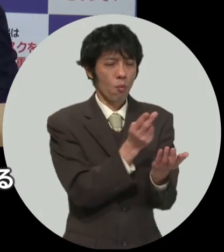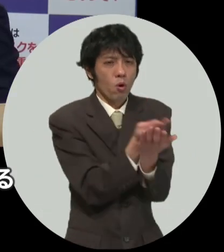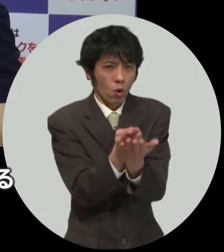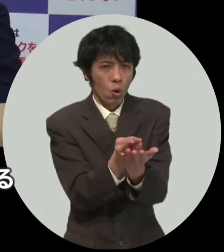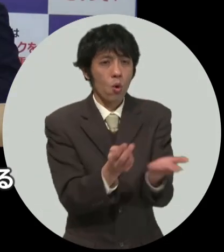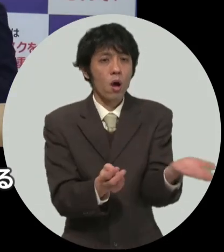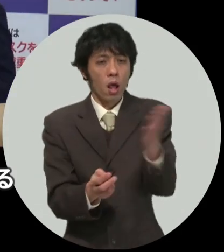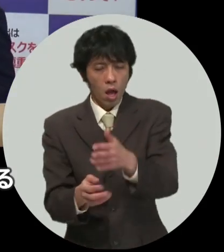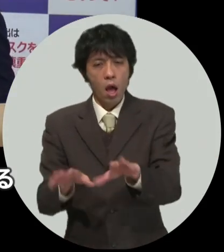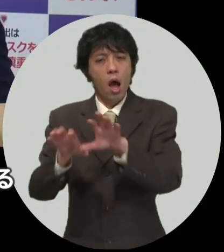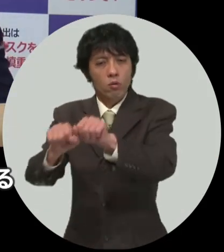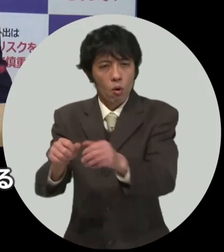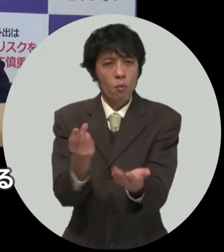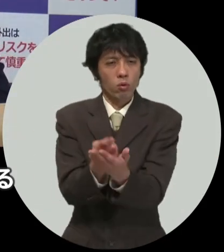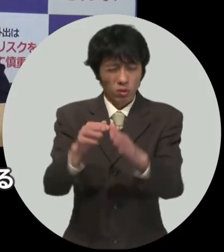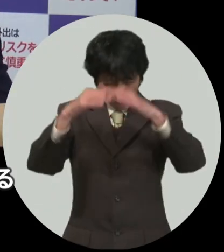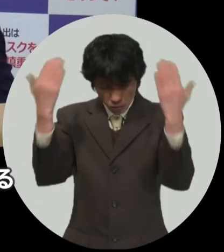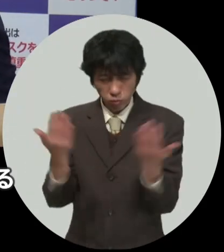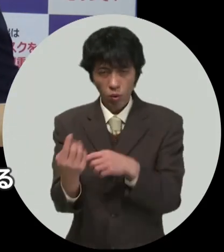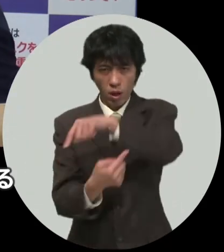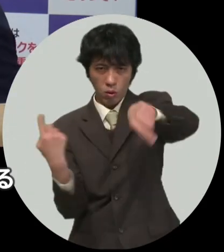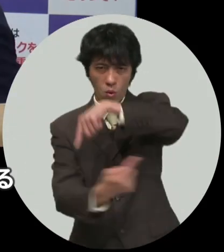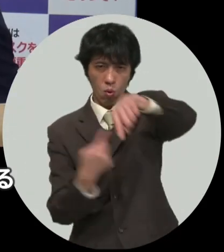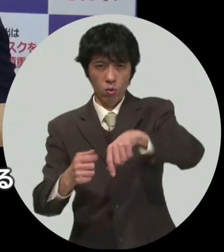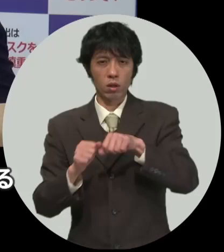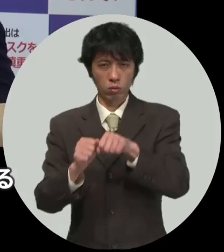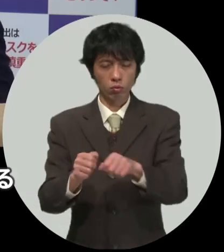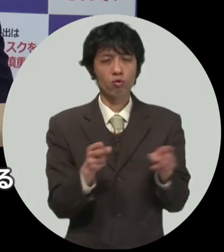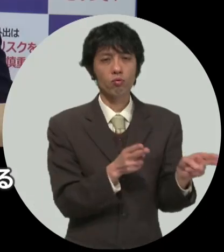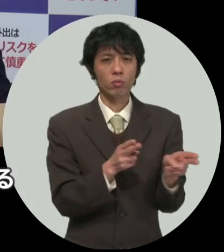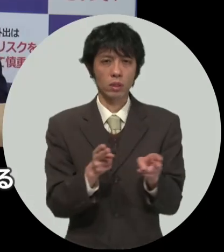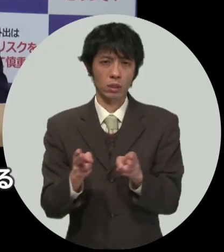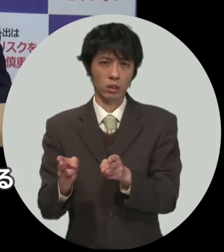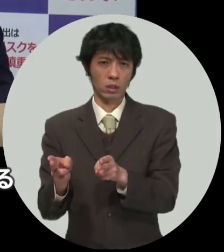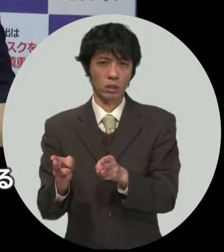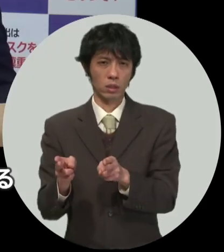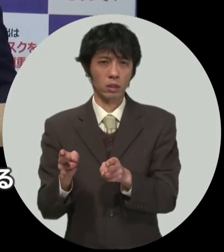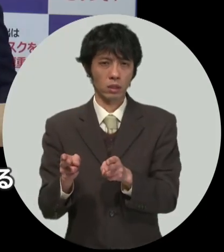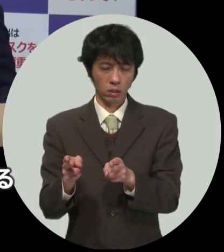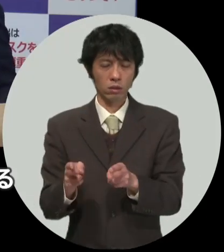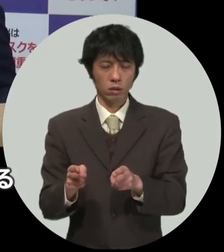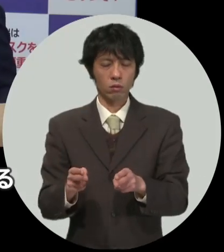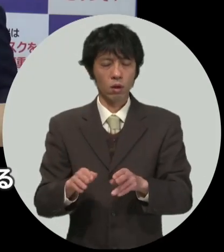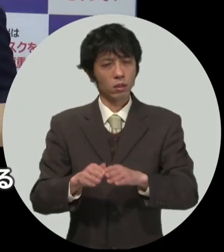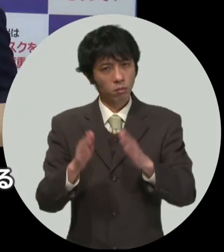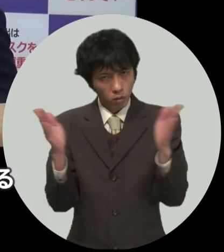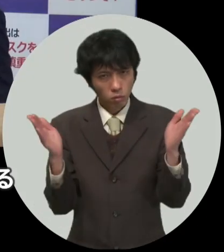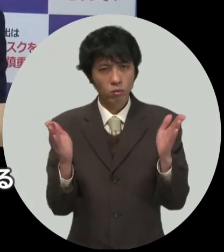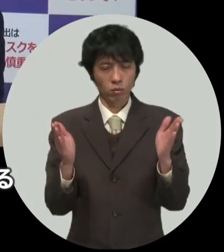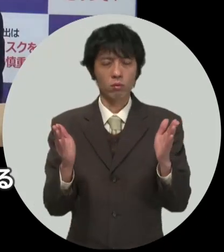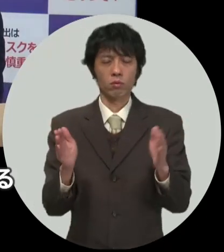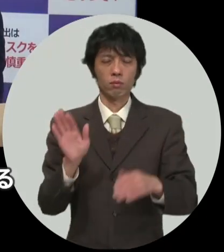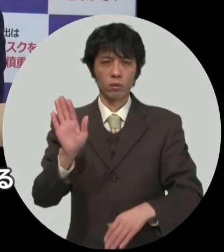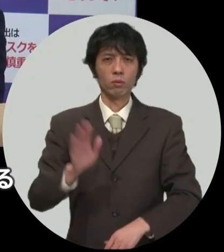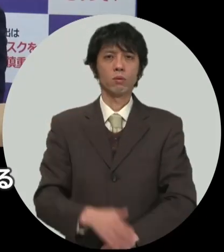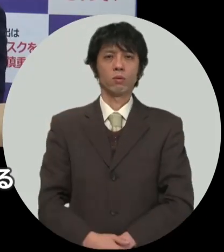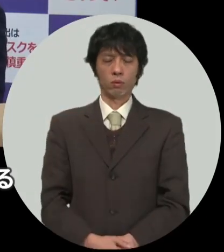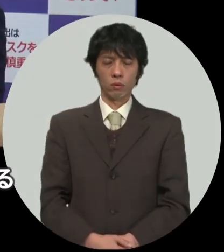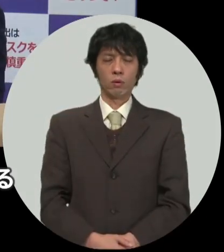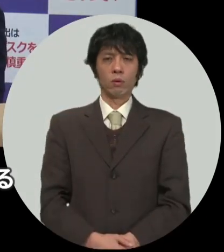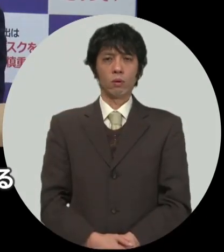保病床全部を稼働させる準備に入っていただくということをさせていただきたいと思っています。一定